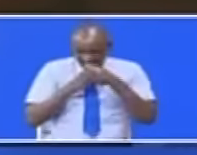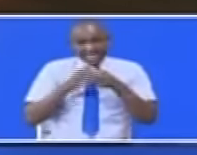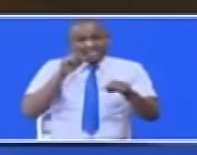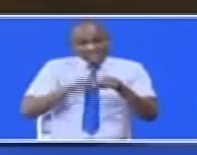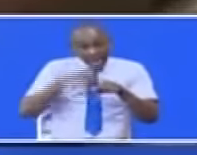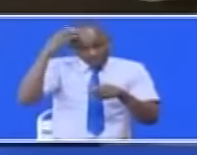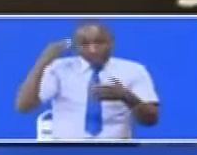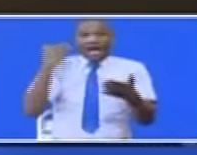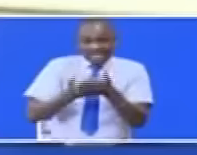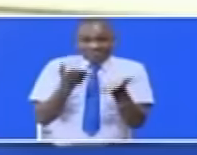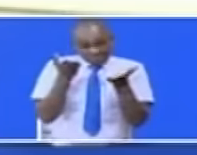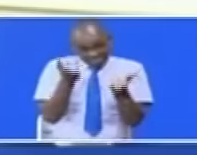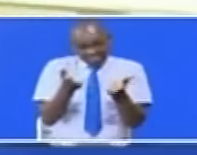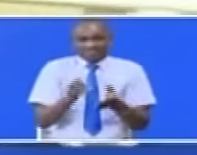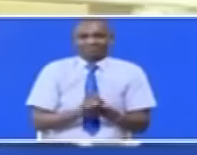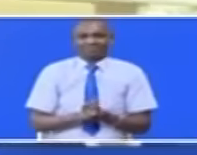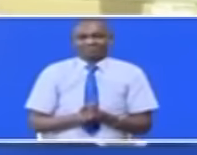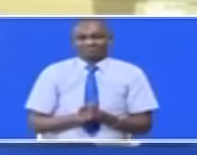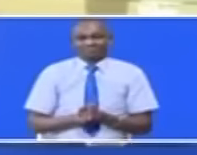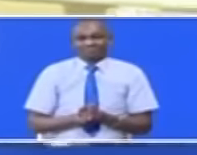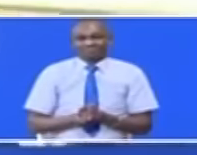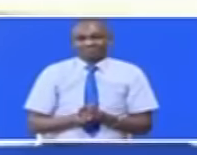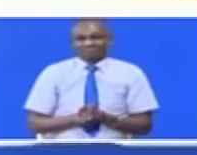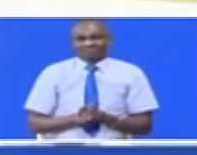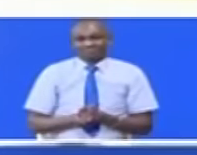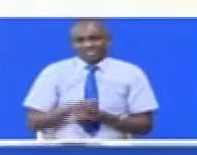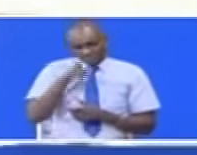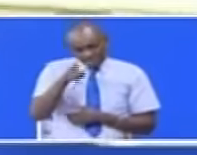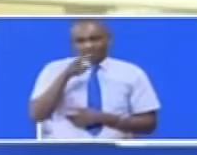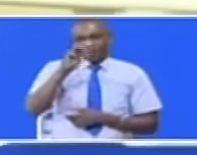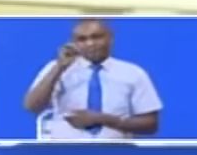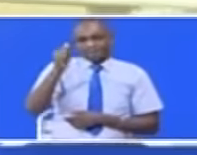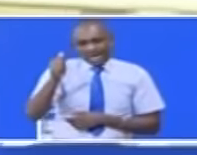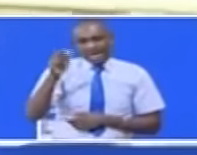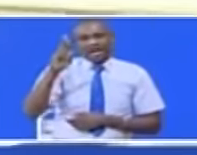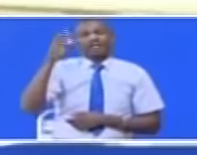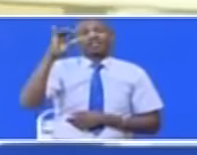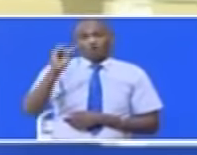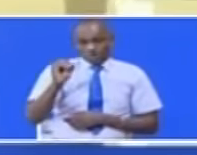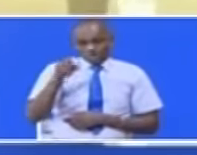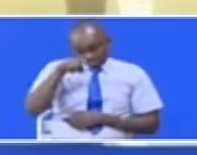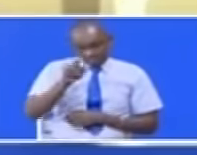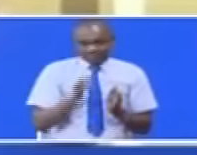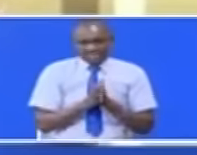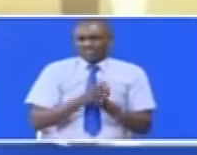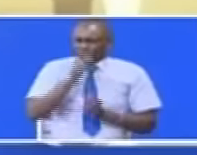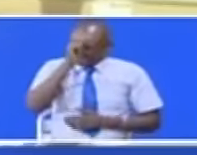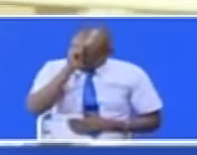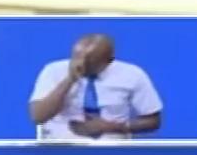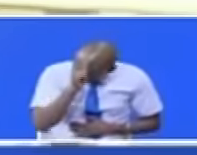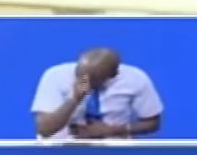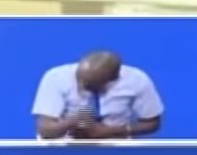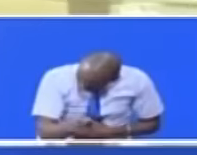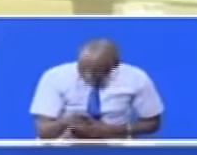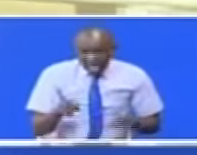kwa Papa Francis nchini k jina Francisco Mario ni kwa heshima